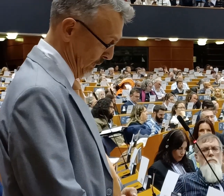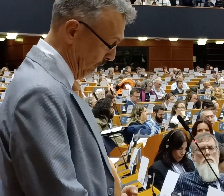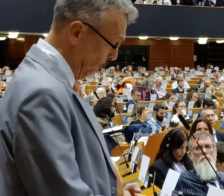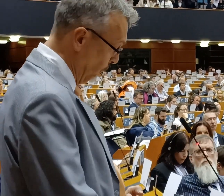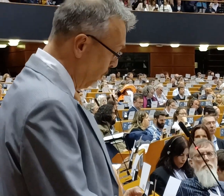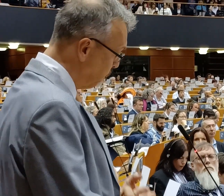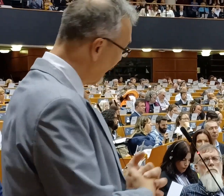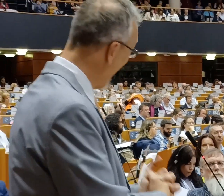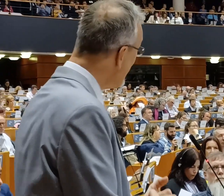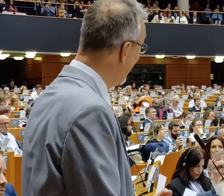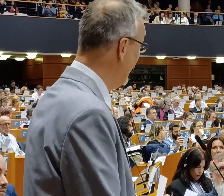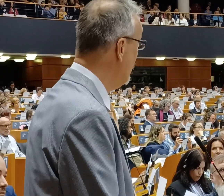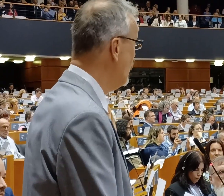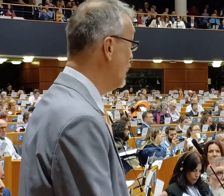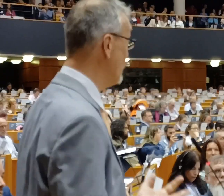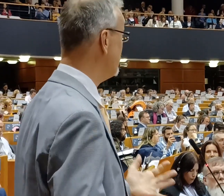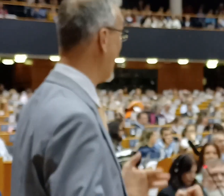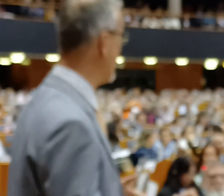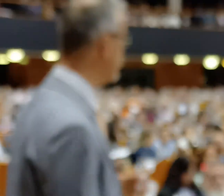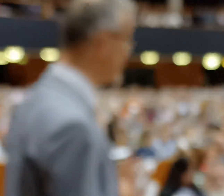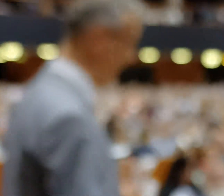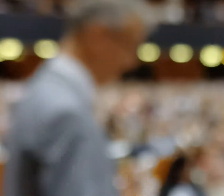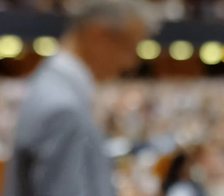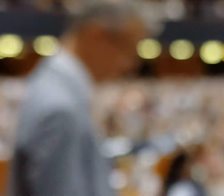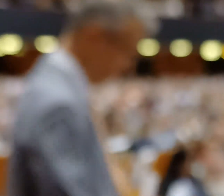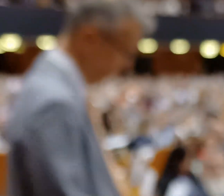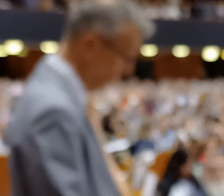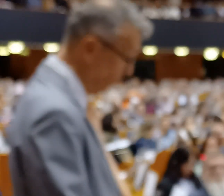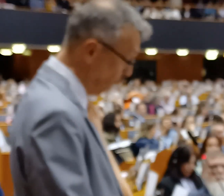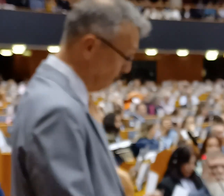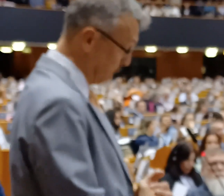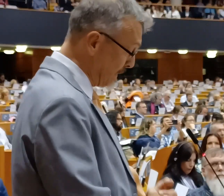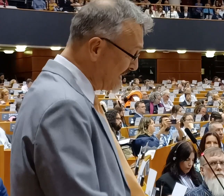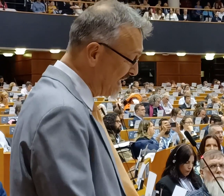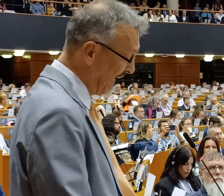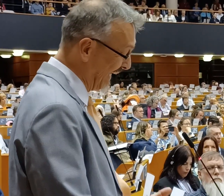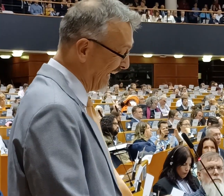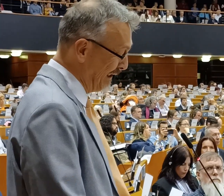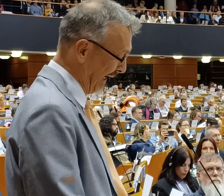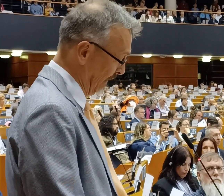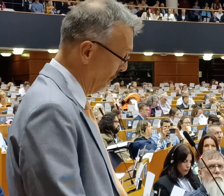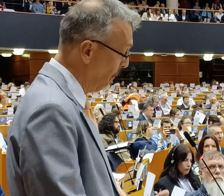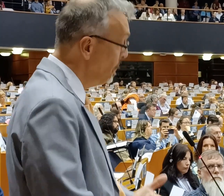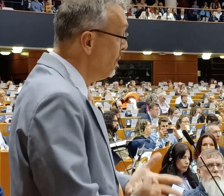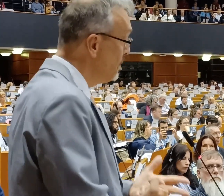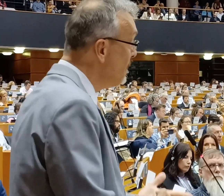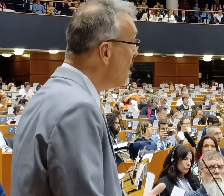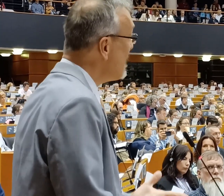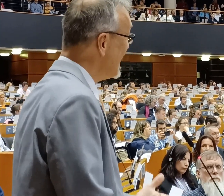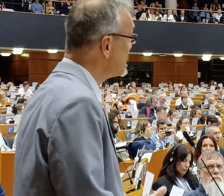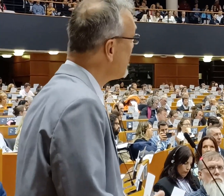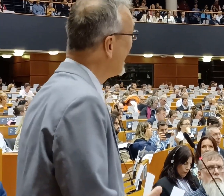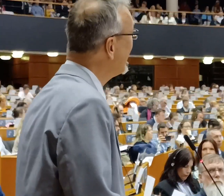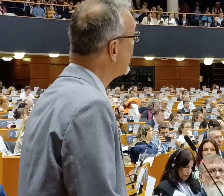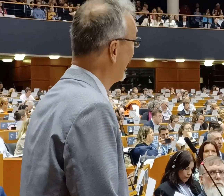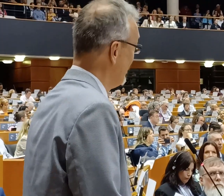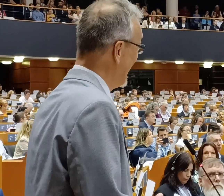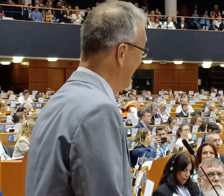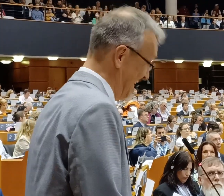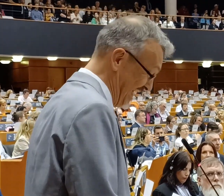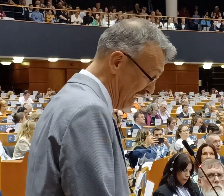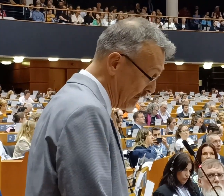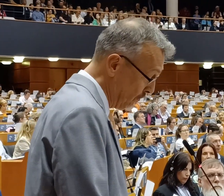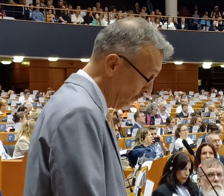Neubauten von Heimen, oft sogar Großheimen und sonstigen Einrichtungen für Menschen mit